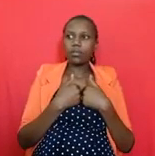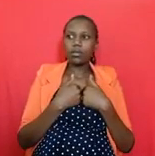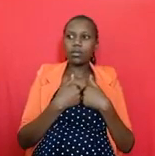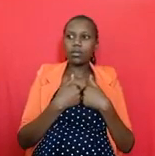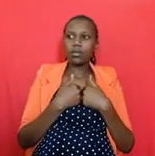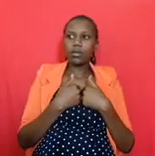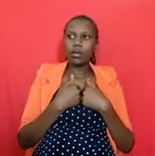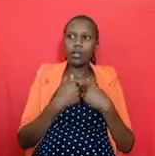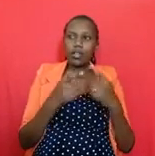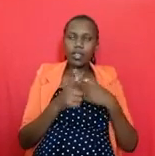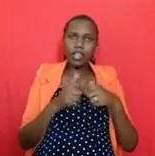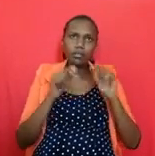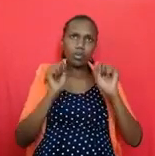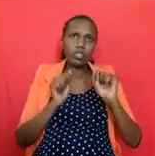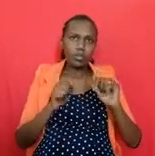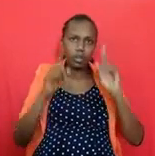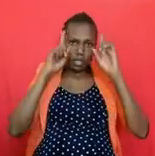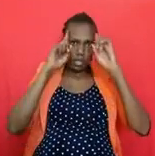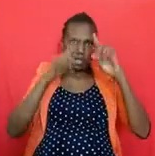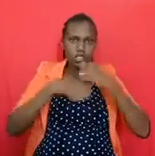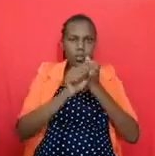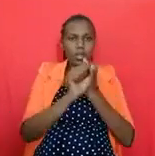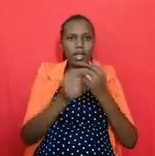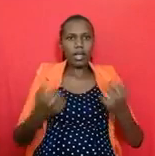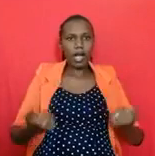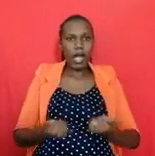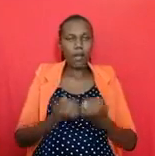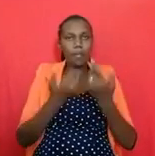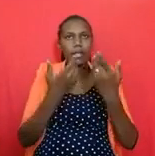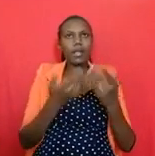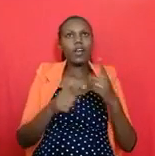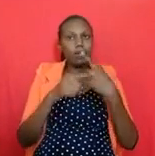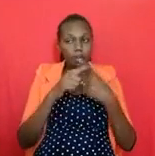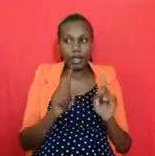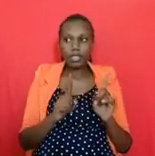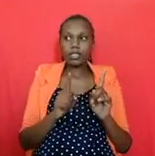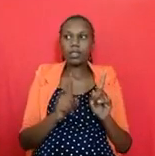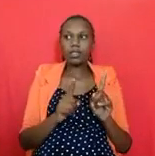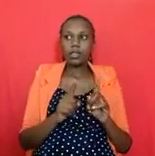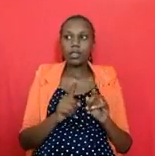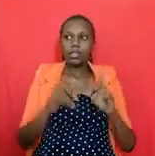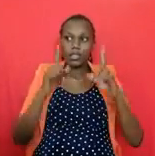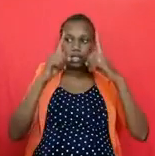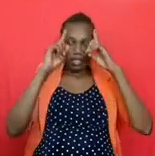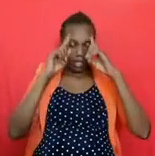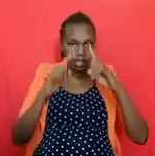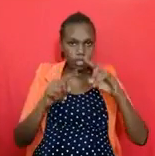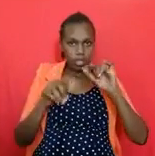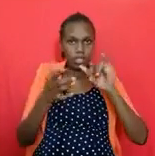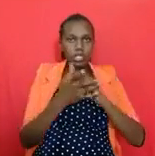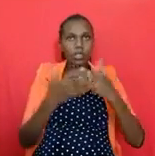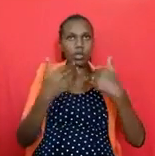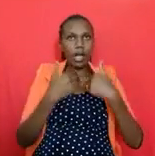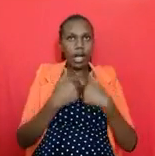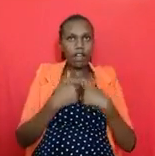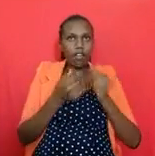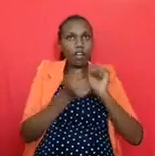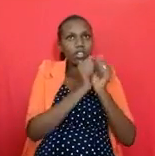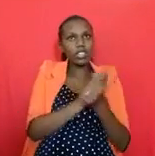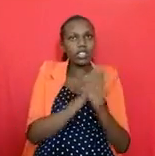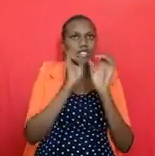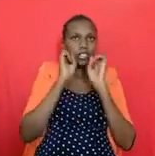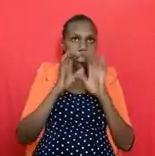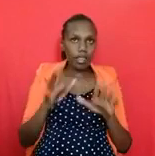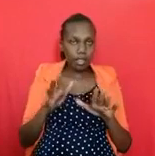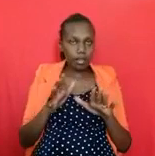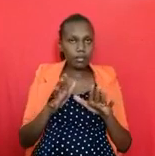matua maya makwa ni mekuhitekeka no riri matua macio maga kuhana kana kugaruruka